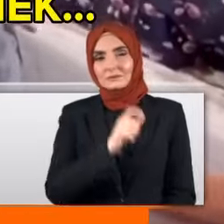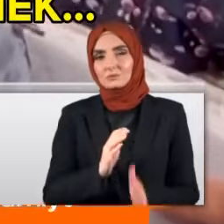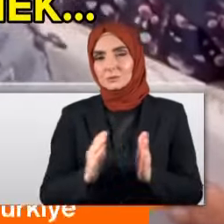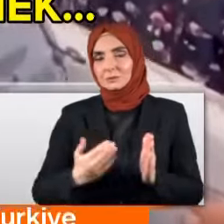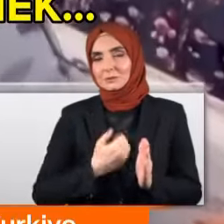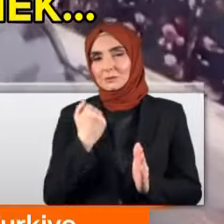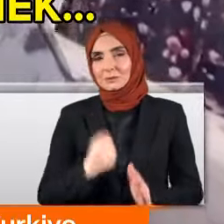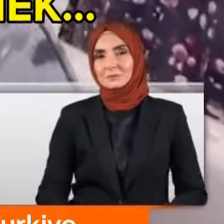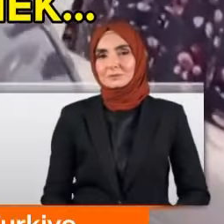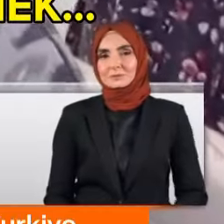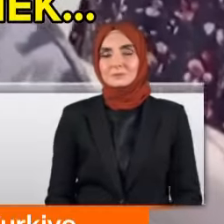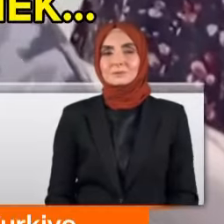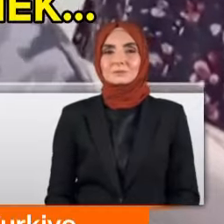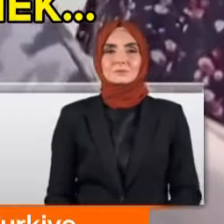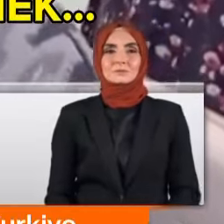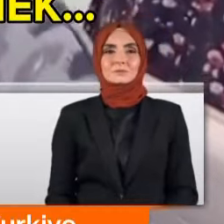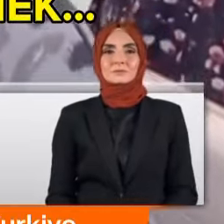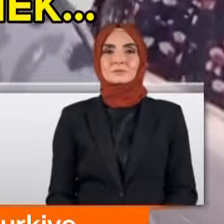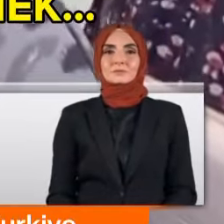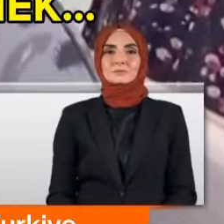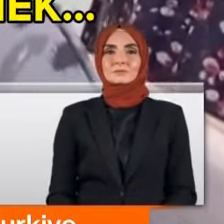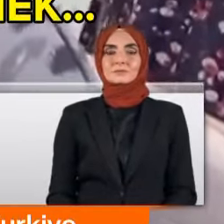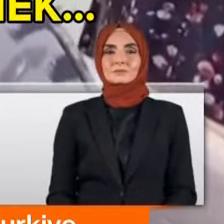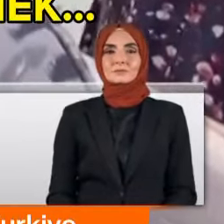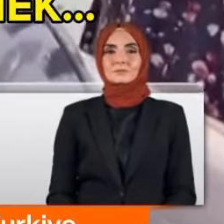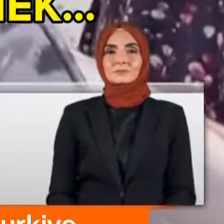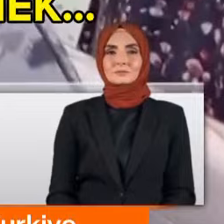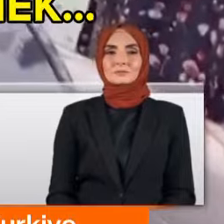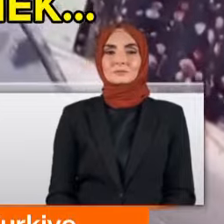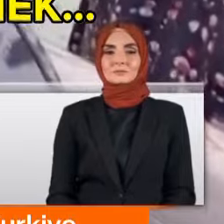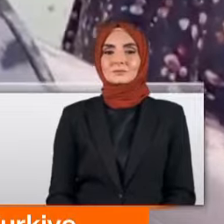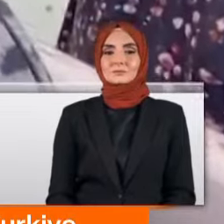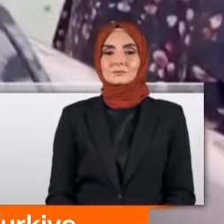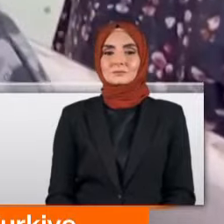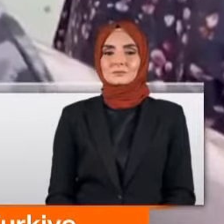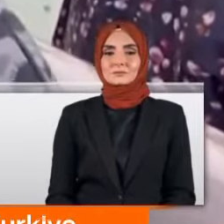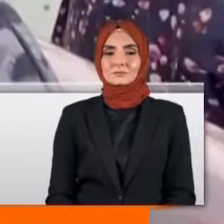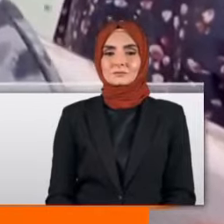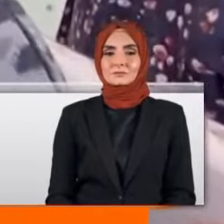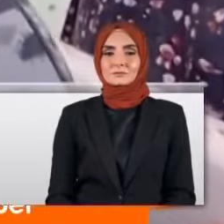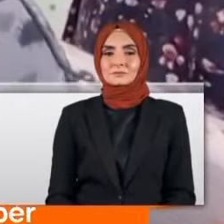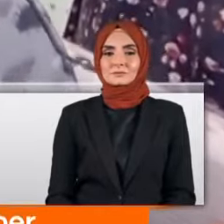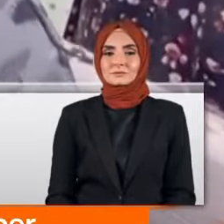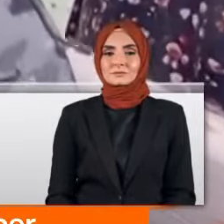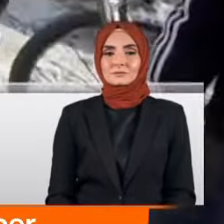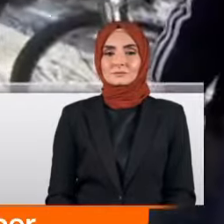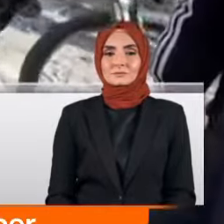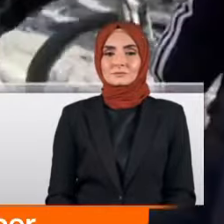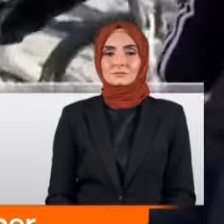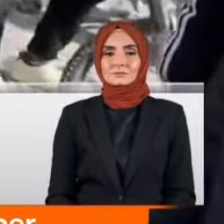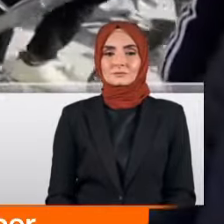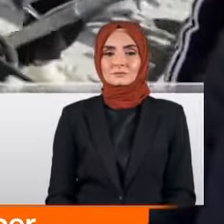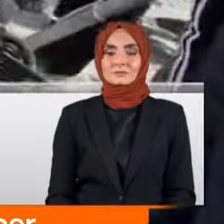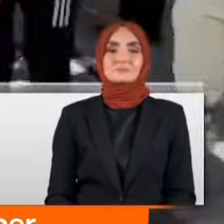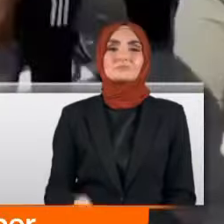Onu savaşın ilk haftasında doğurdum. 8 yıldır bebeğimin olmasını bekliyorum. Ona sahip olabilmek için çok uğraştım. Ölüm